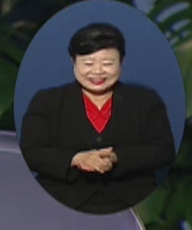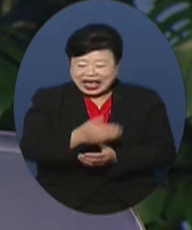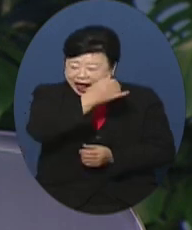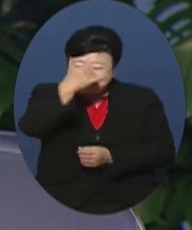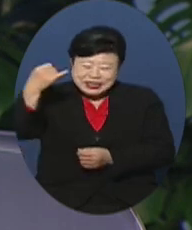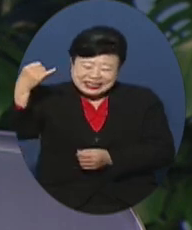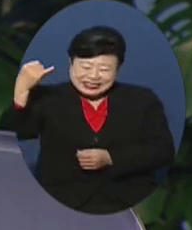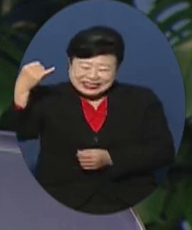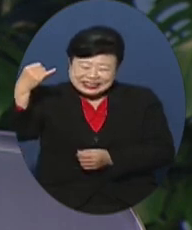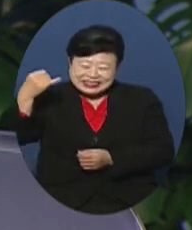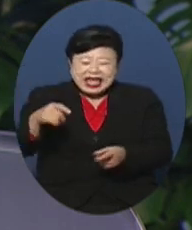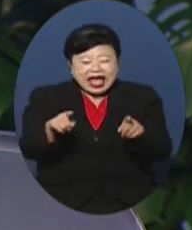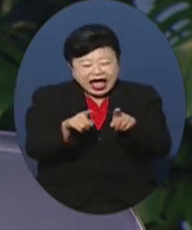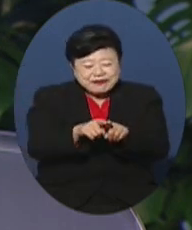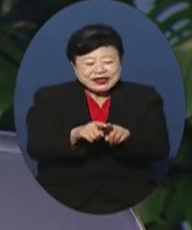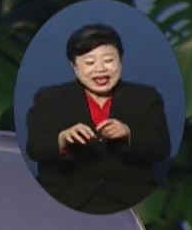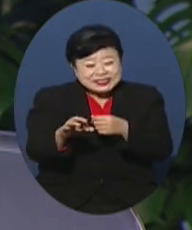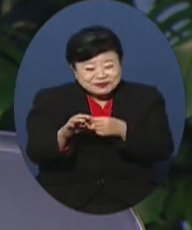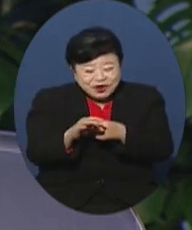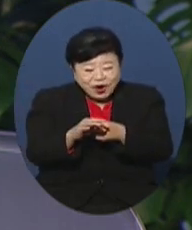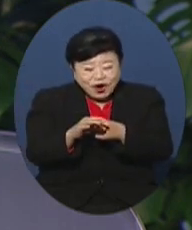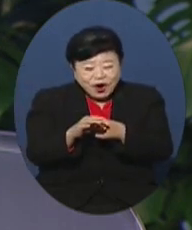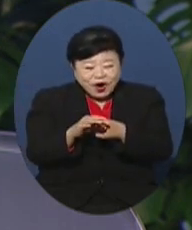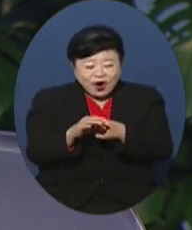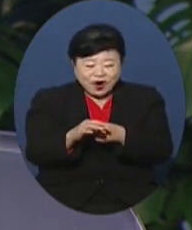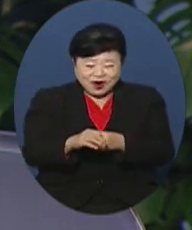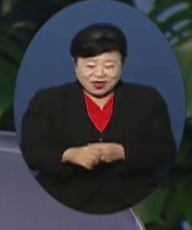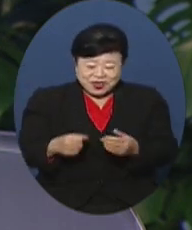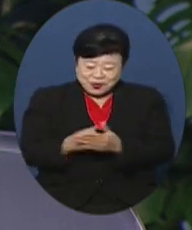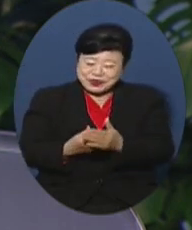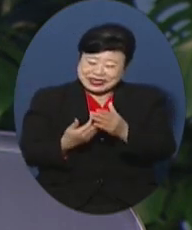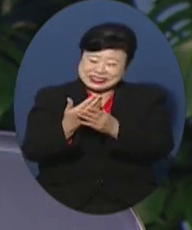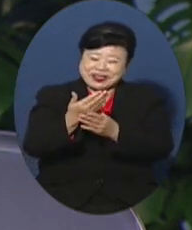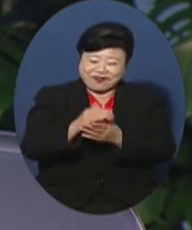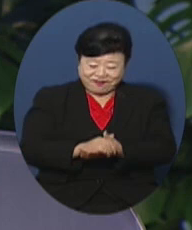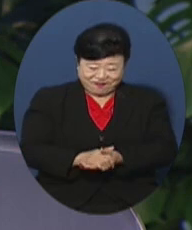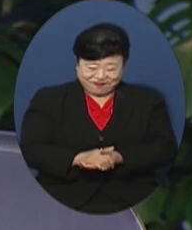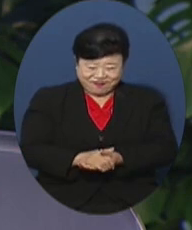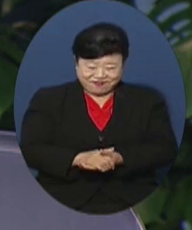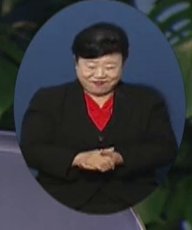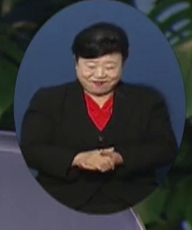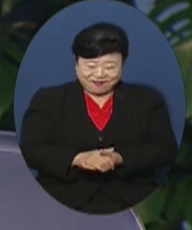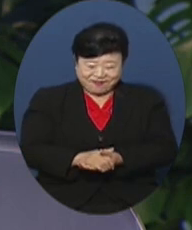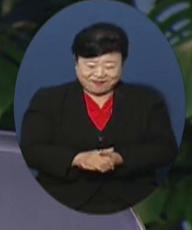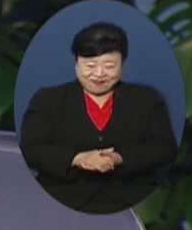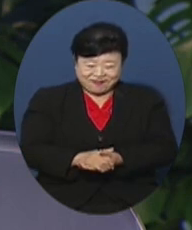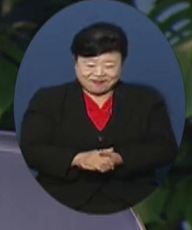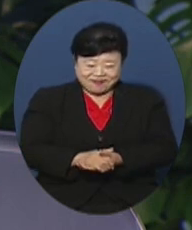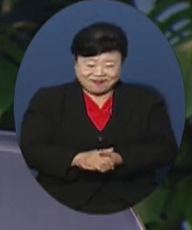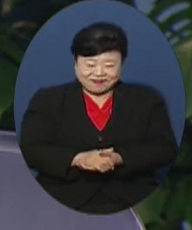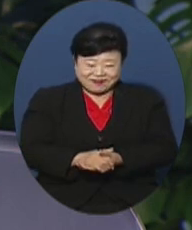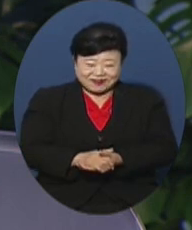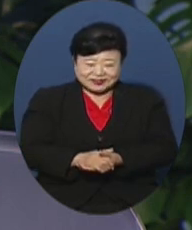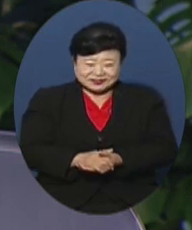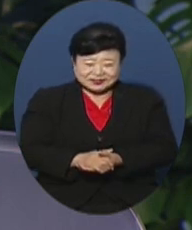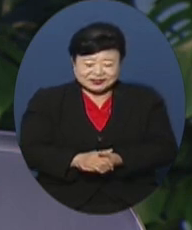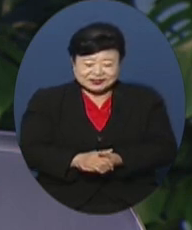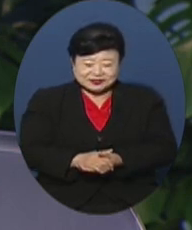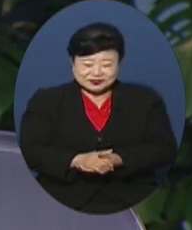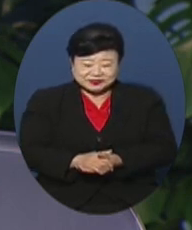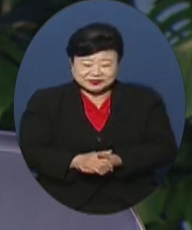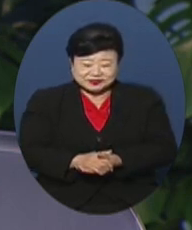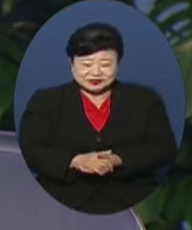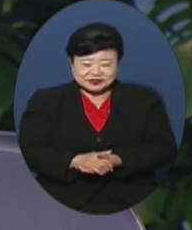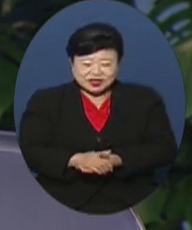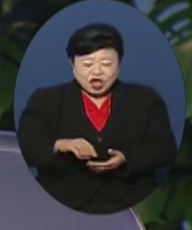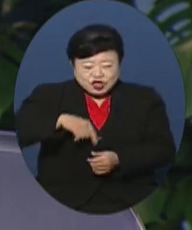할머니 함께 하시면 여우나 나의 이리가 다시 가도 도망칠 것이다 그런